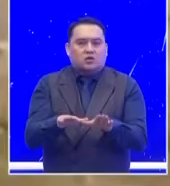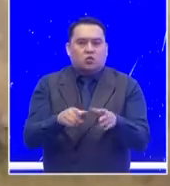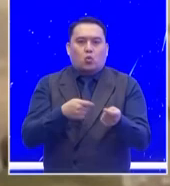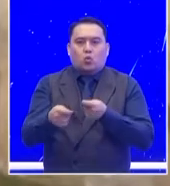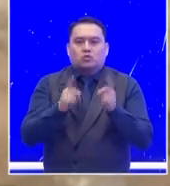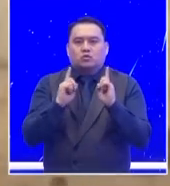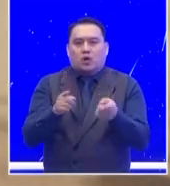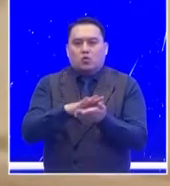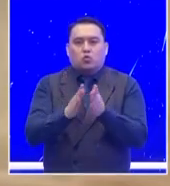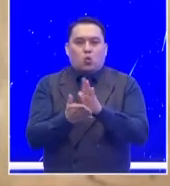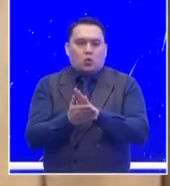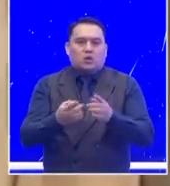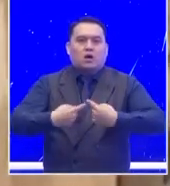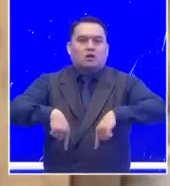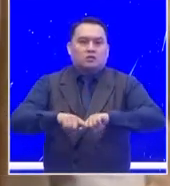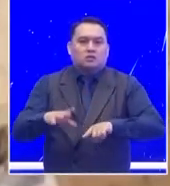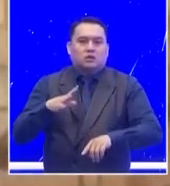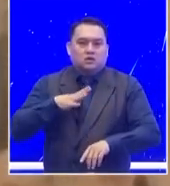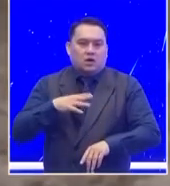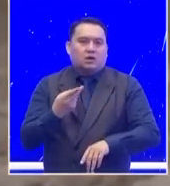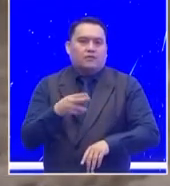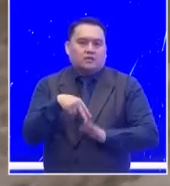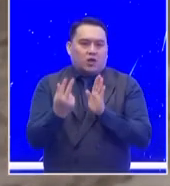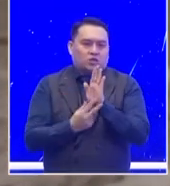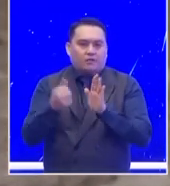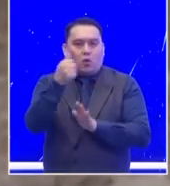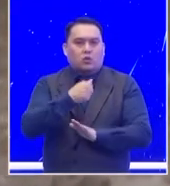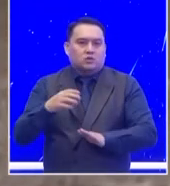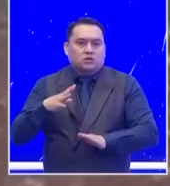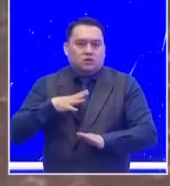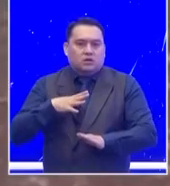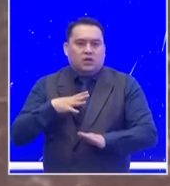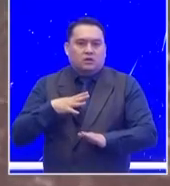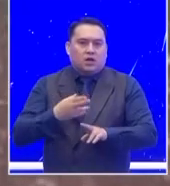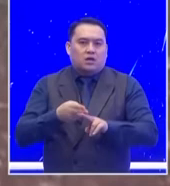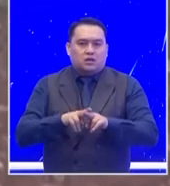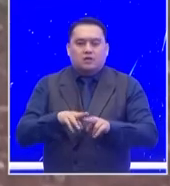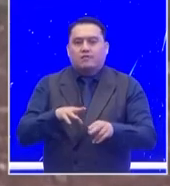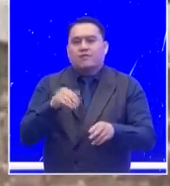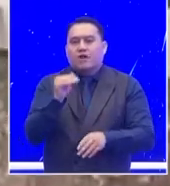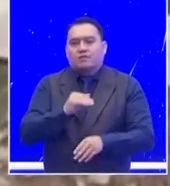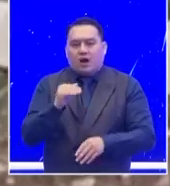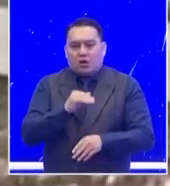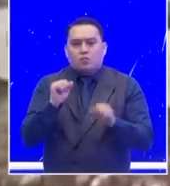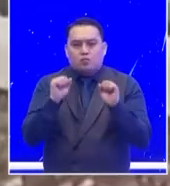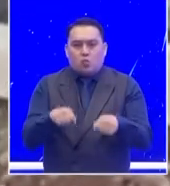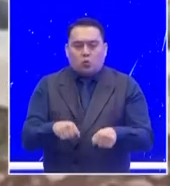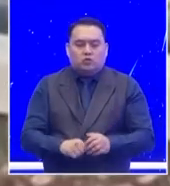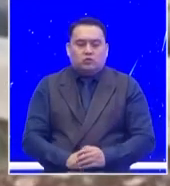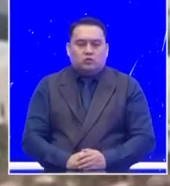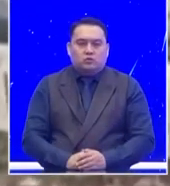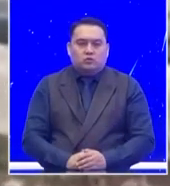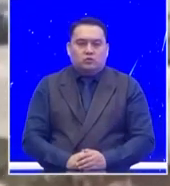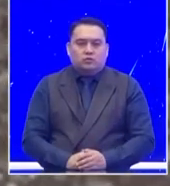провинции согласно договору о деэскалации 2018 года до конца февраля. Иначе последствия могут быть